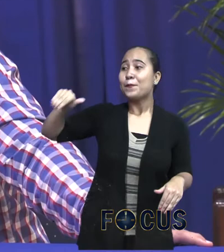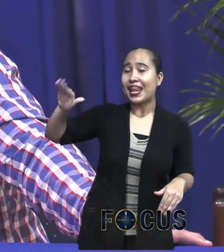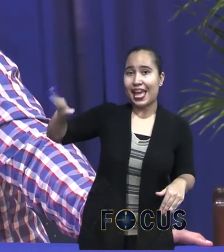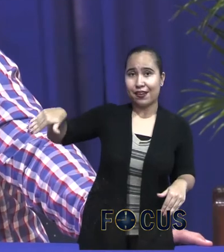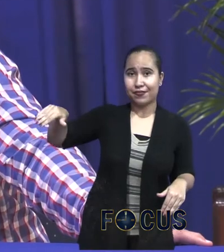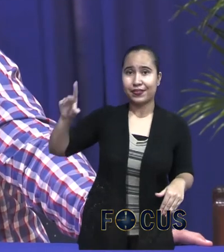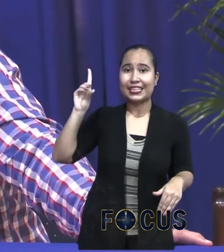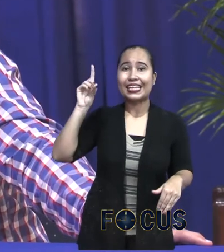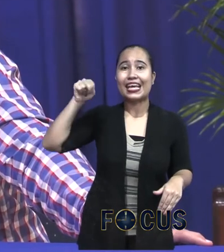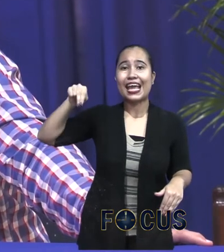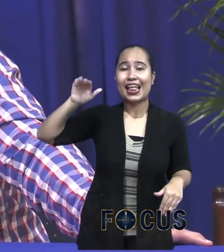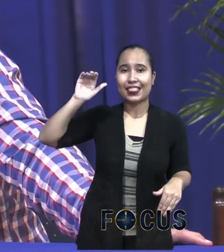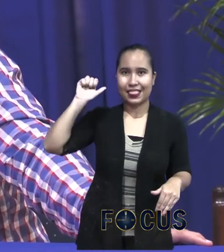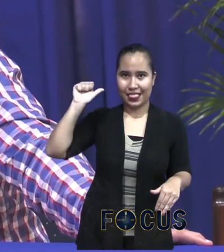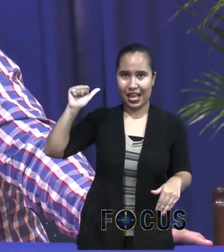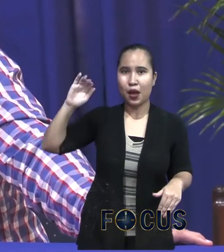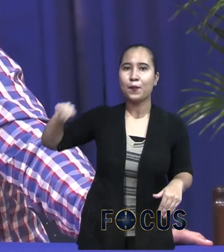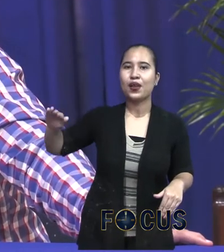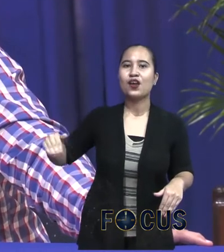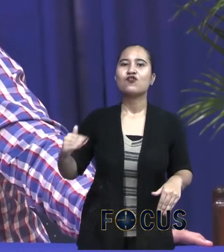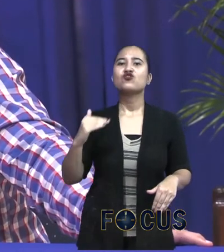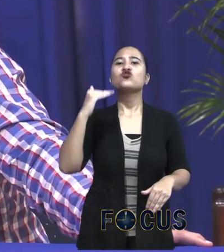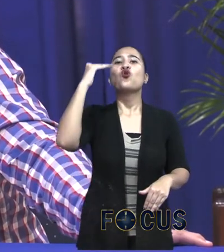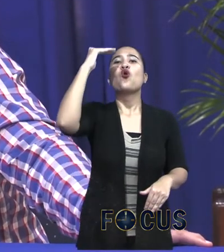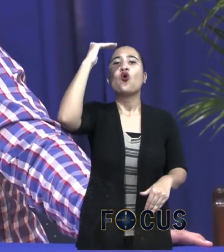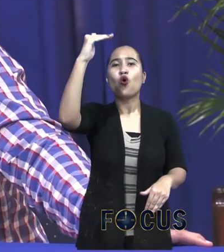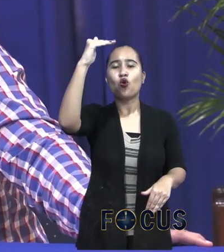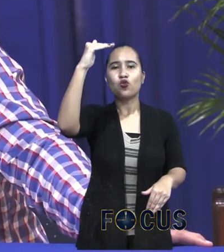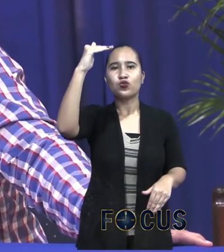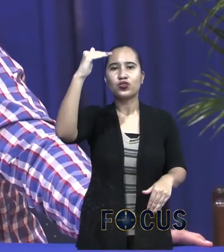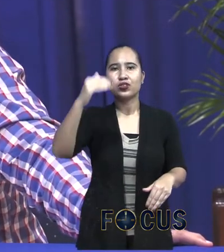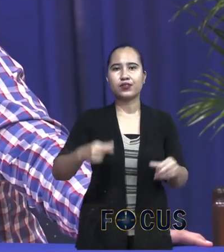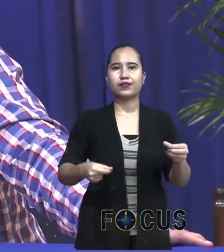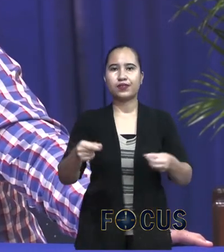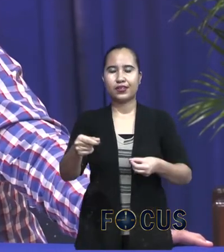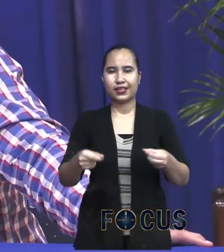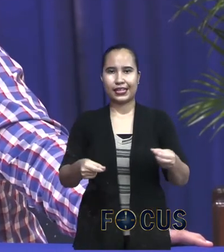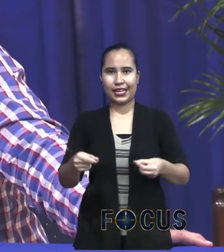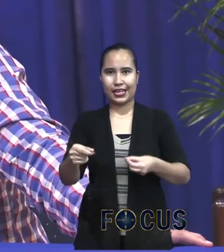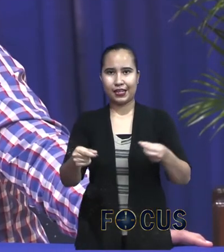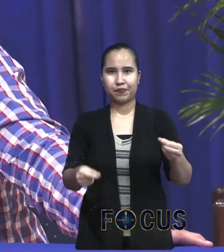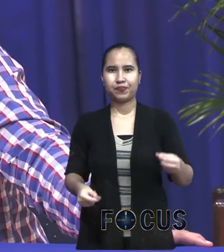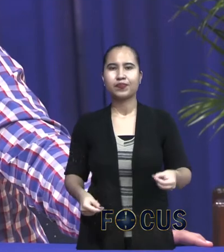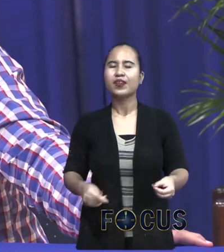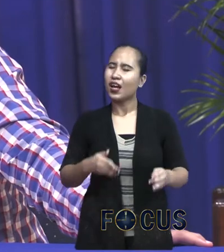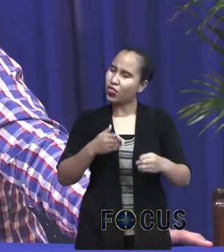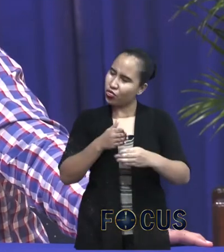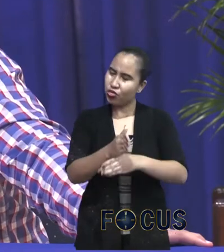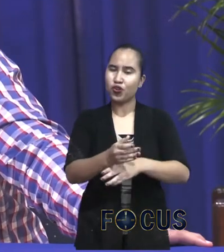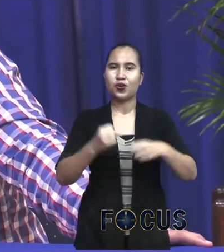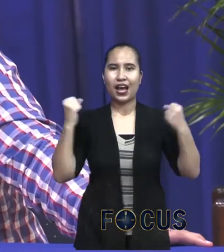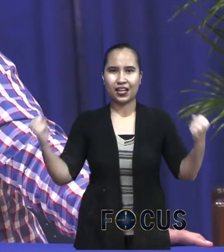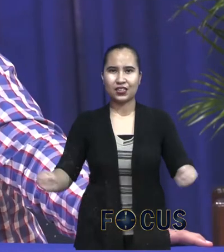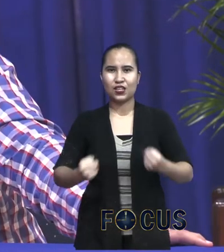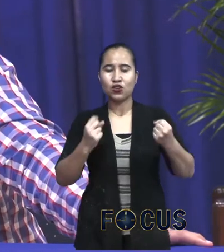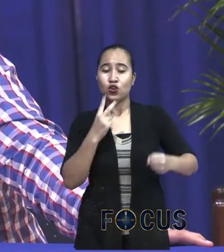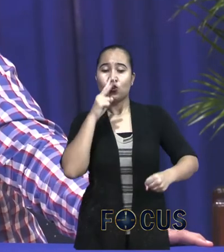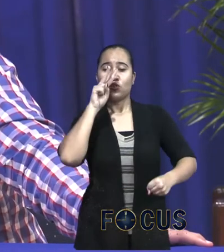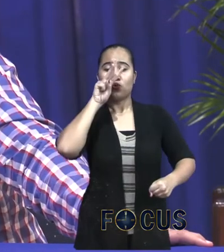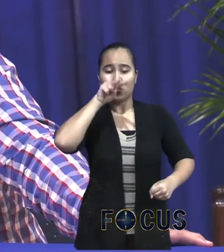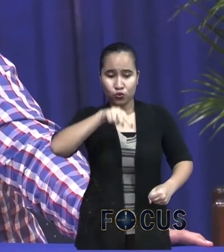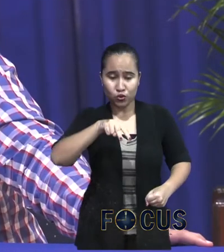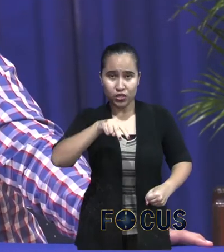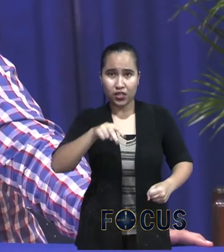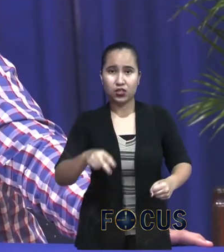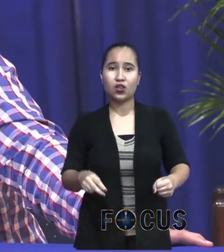hoogste college, hoogste orgaan van de staat. Dat het parlement actief blijft, toezicht doet op de